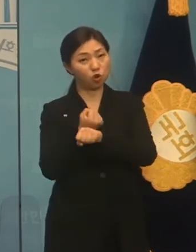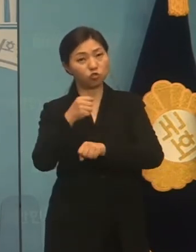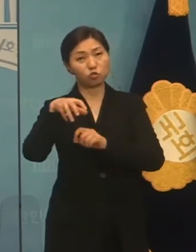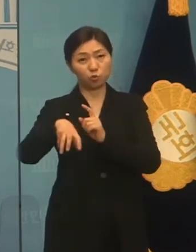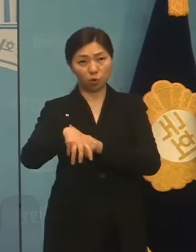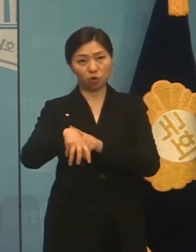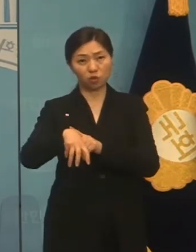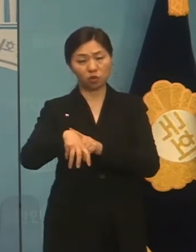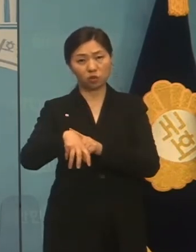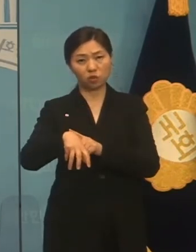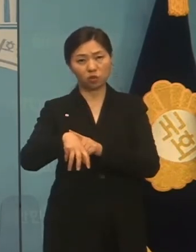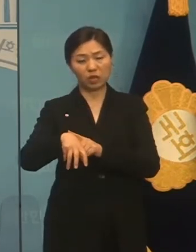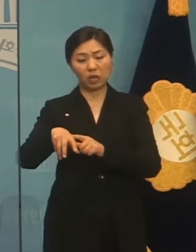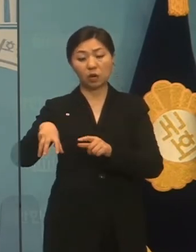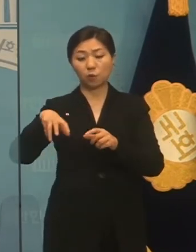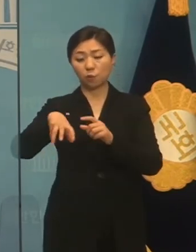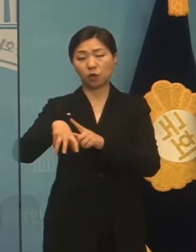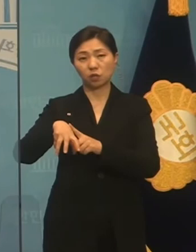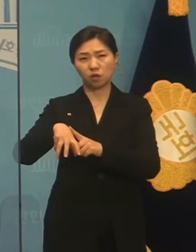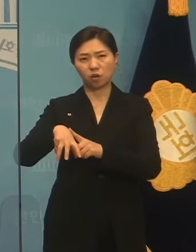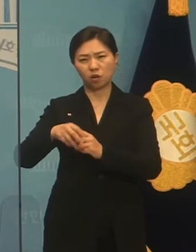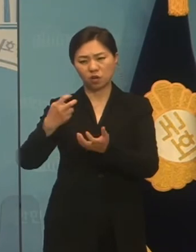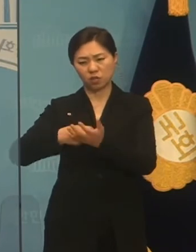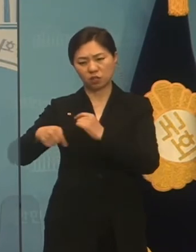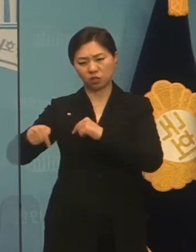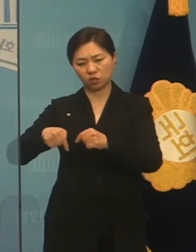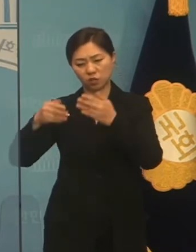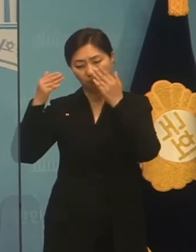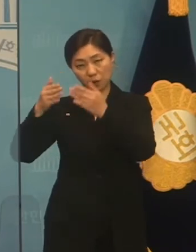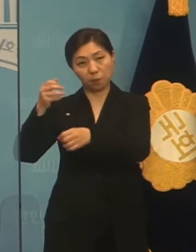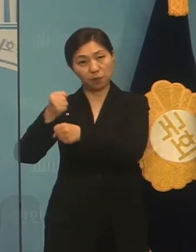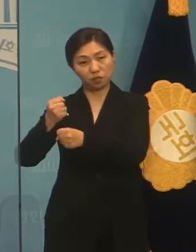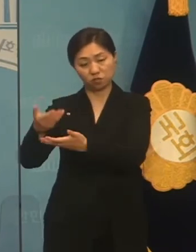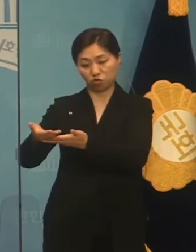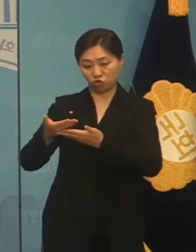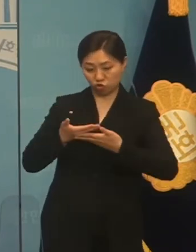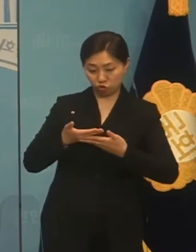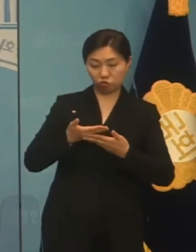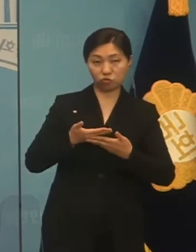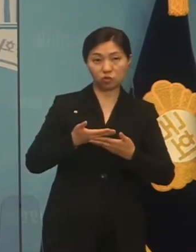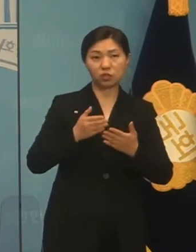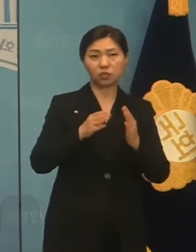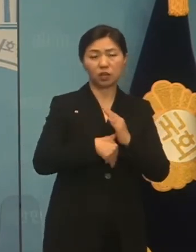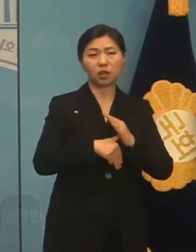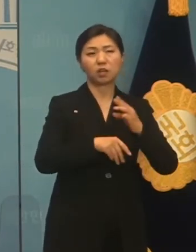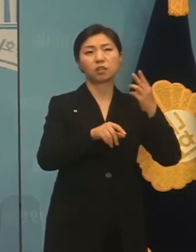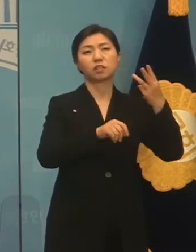싱크탱크에서 정책 방안을 만들어서 내년